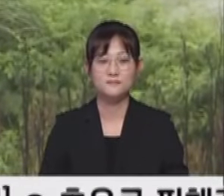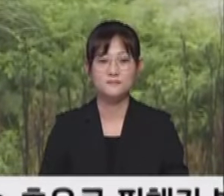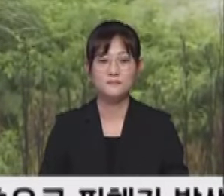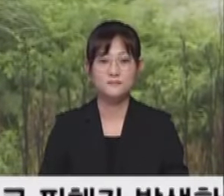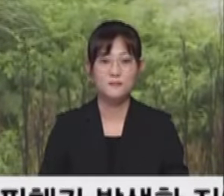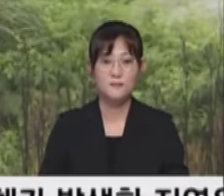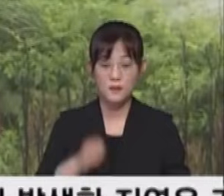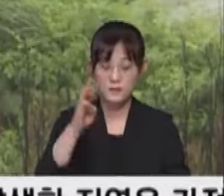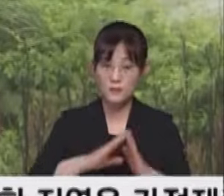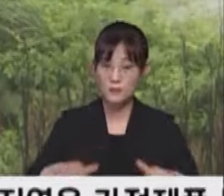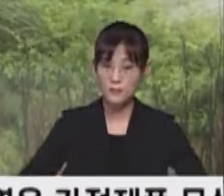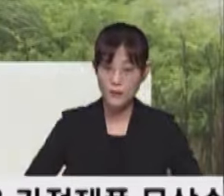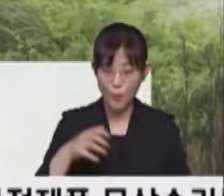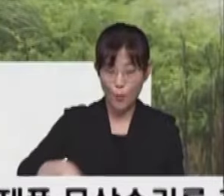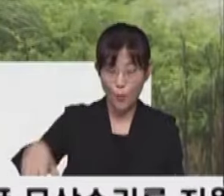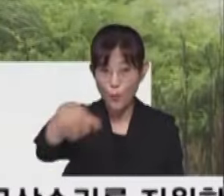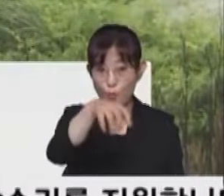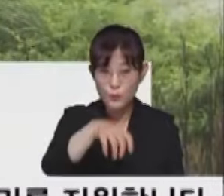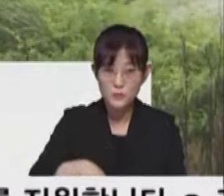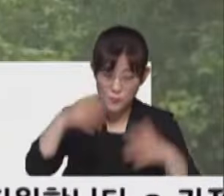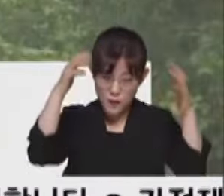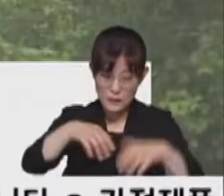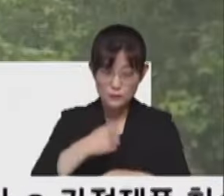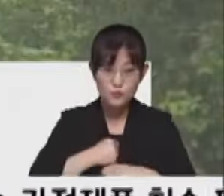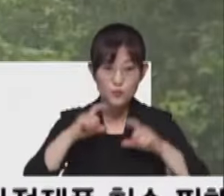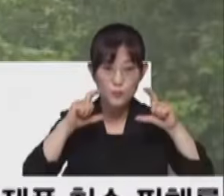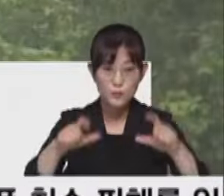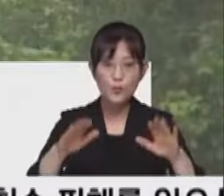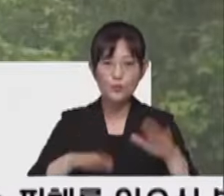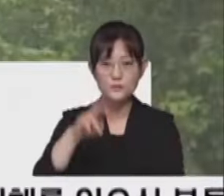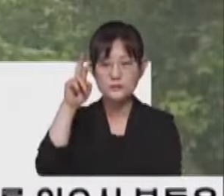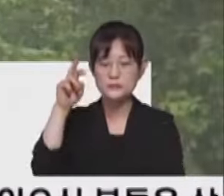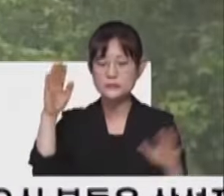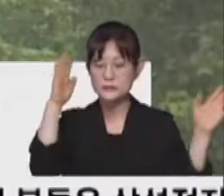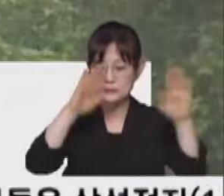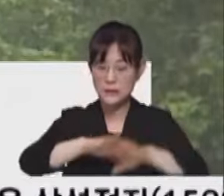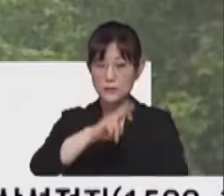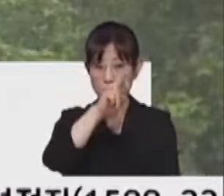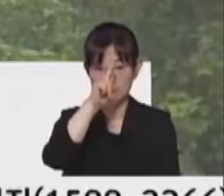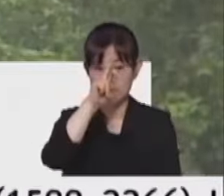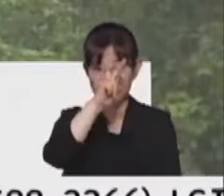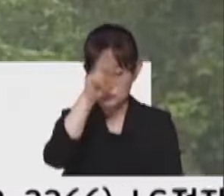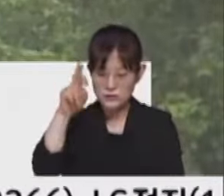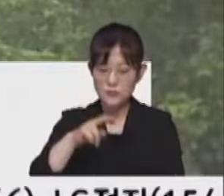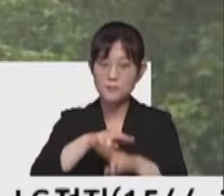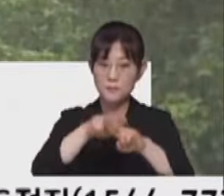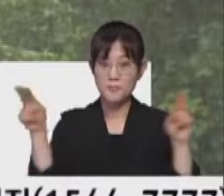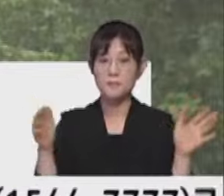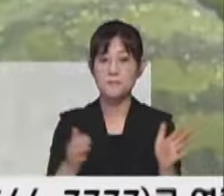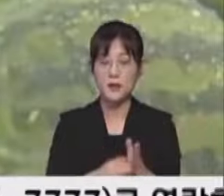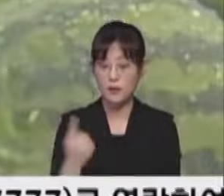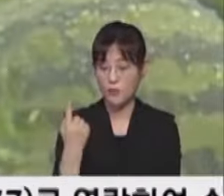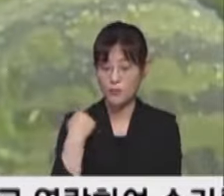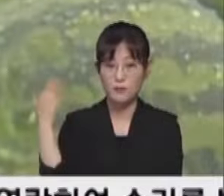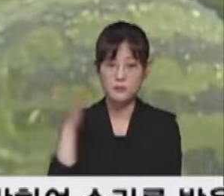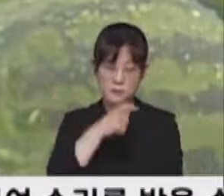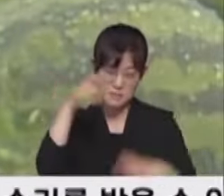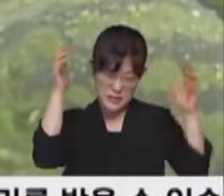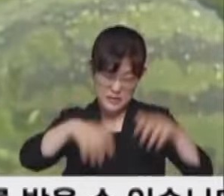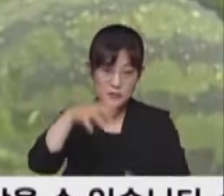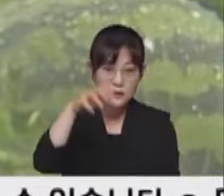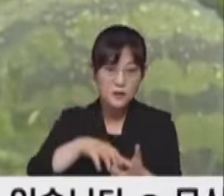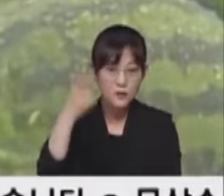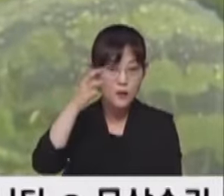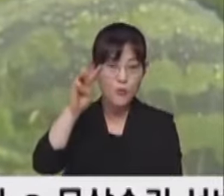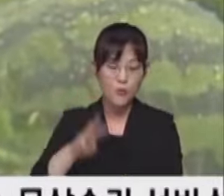광주전남 전지역에 내려졌던 호우주의보는 오늘 낮 12시를 기해 모두 해제됐습니다 어제부터 내린 해양은